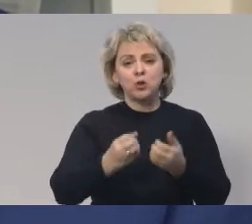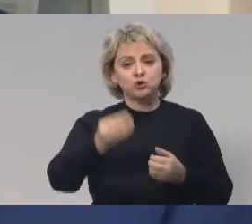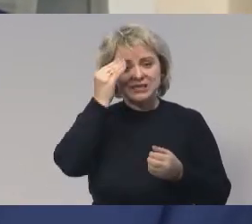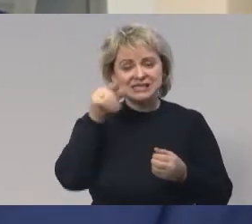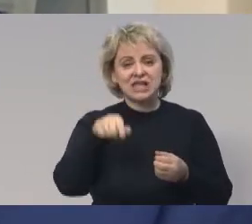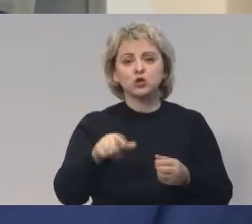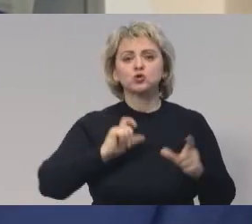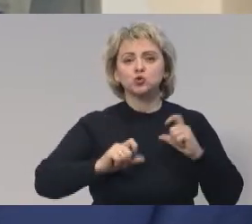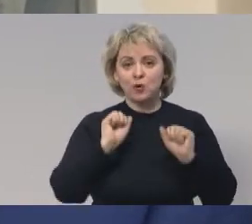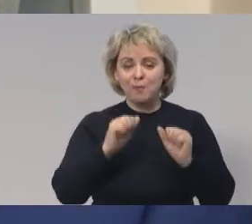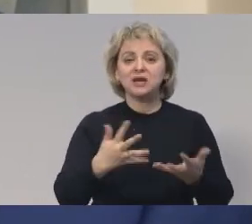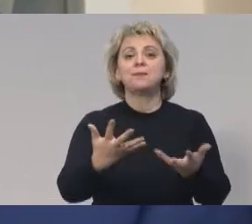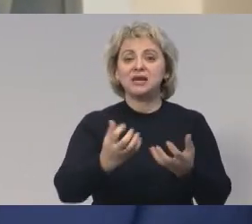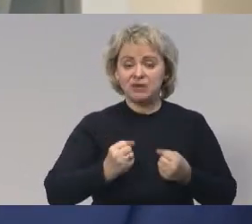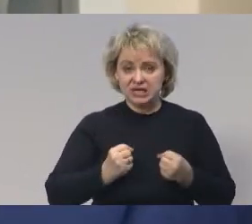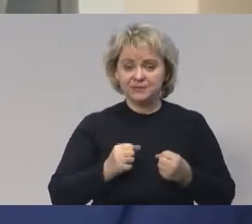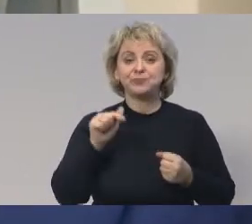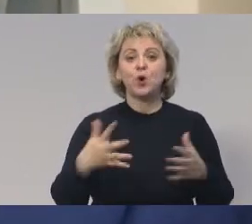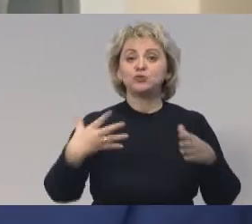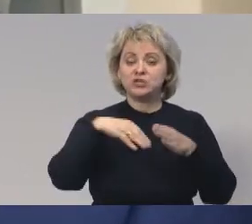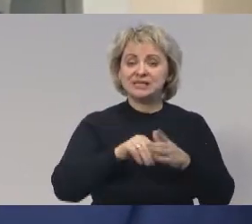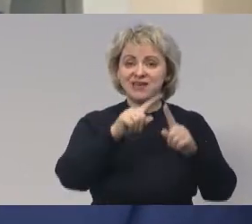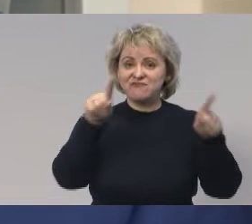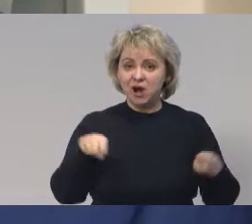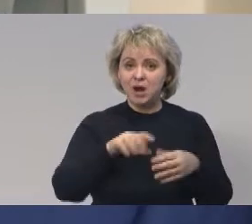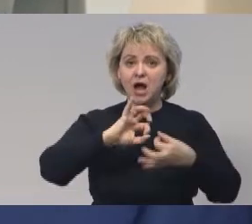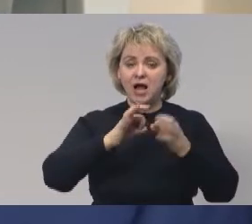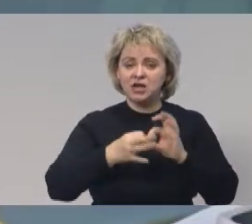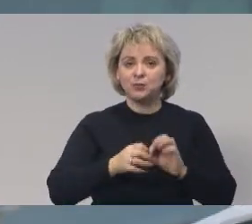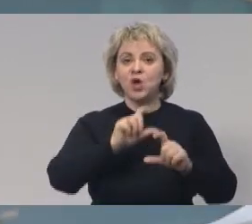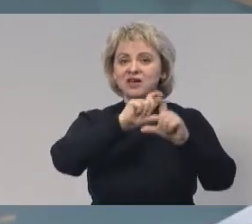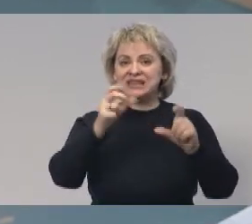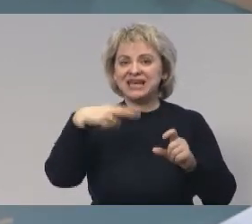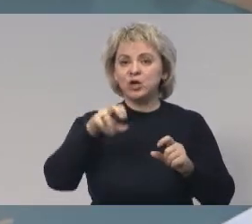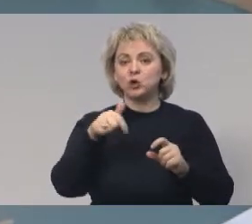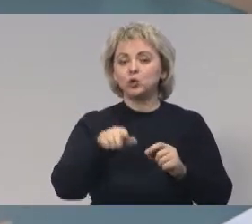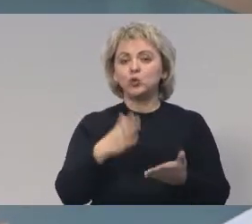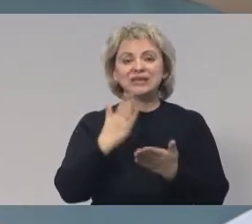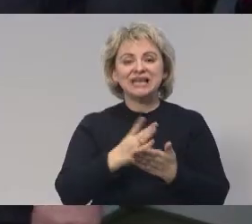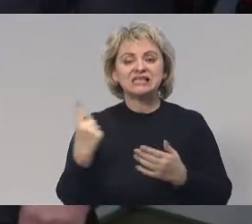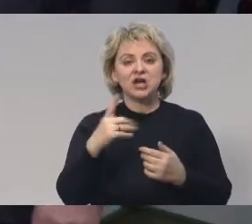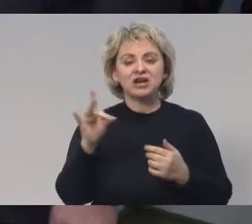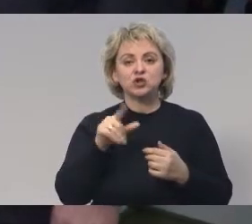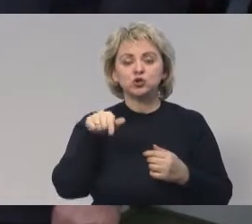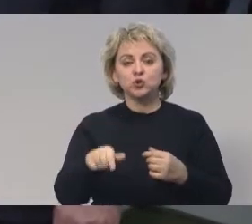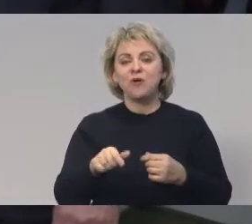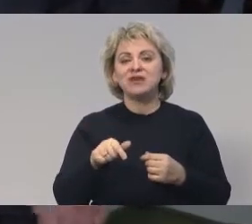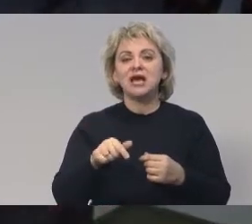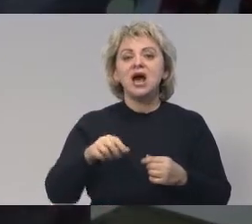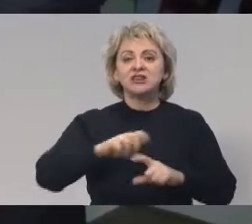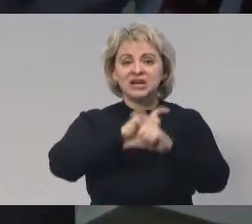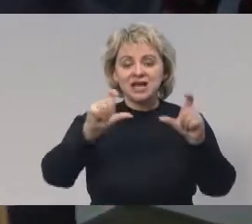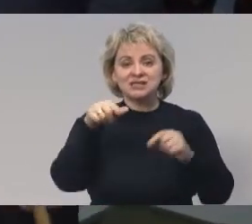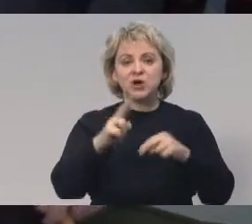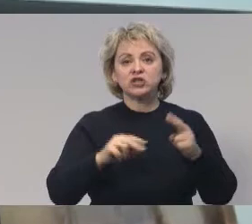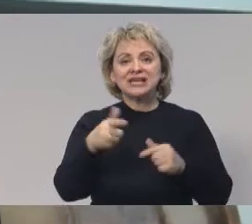знания студенты смогли применить, в том числе и в рамках Олимпиады. Филиал МГТУ – единственный в Ростове авиатранспортный вуз, где